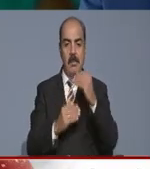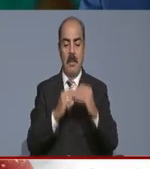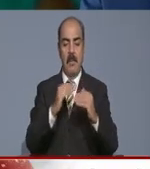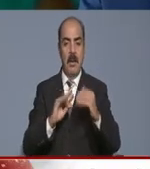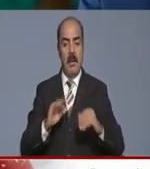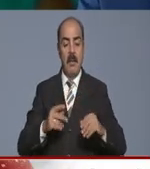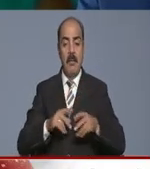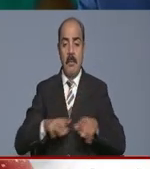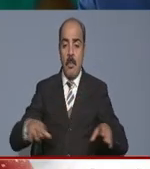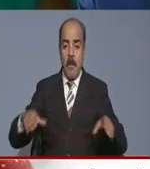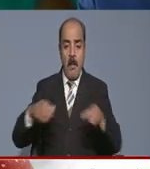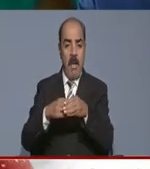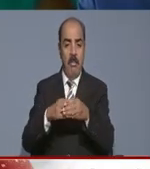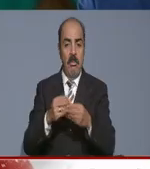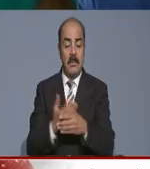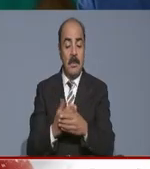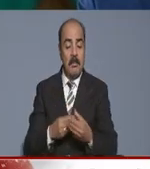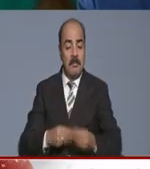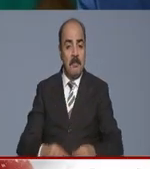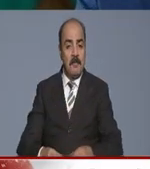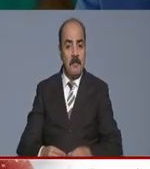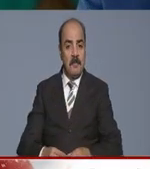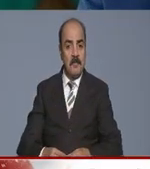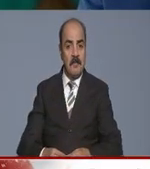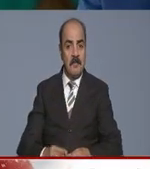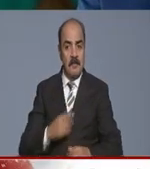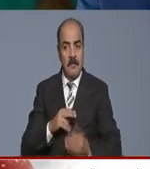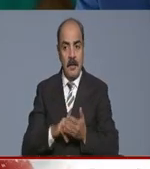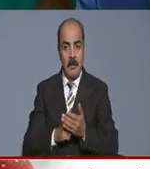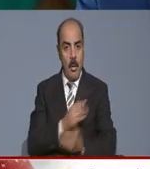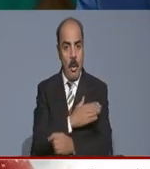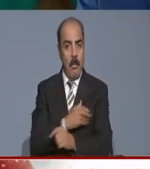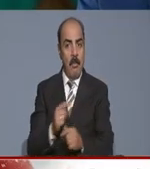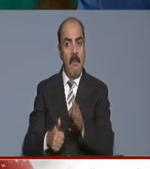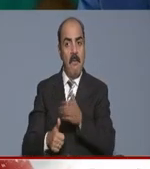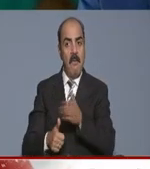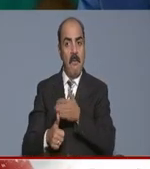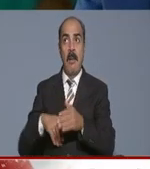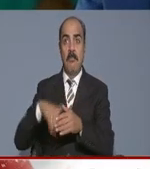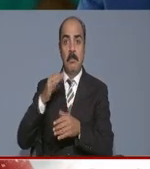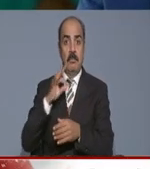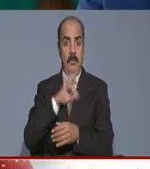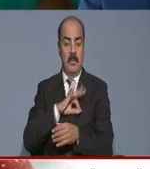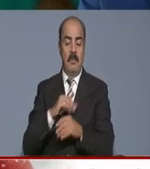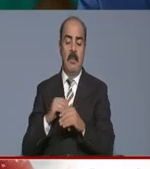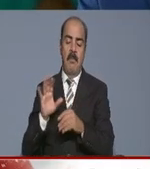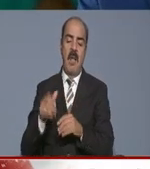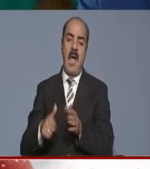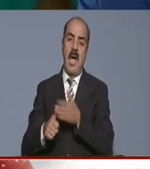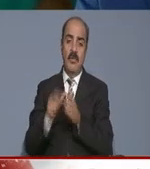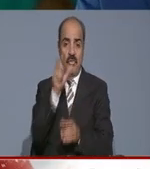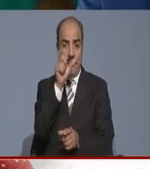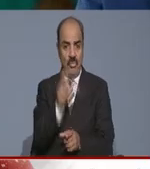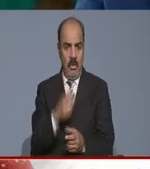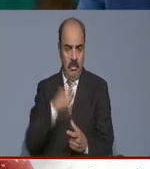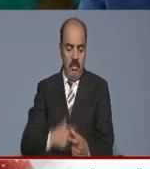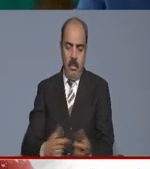متعدد الأطراف، حيث أن مصلحة الدول تفوق المصالح الشخصية أو